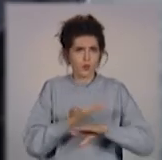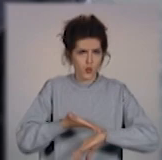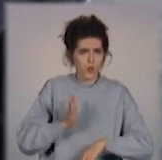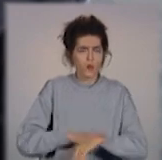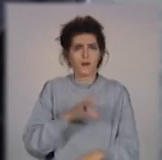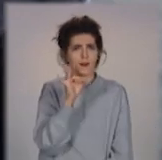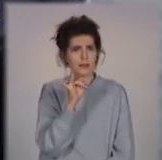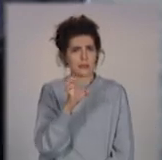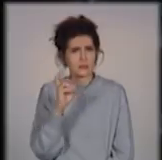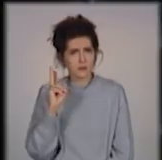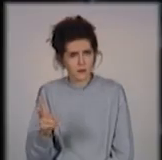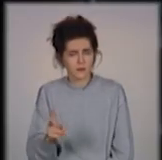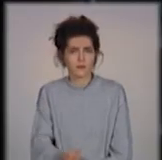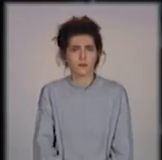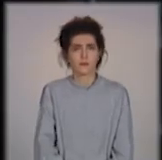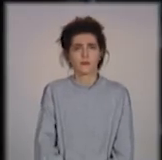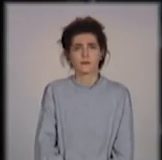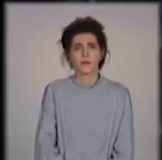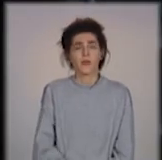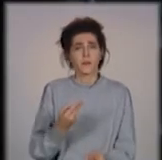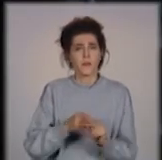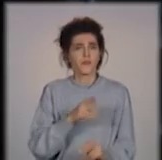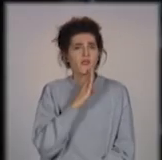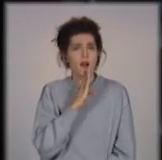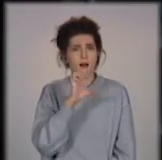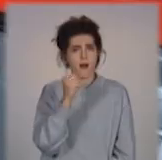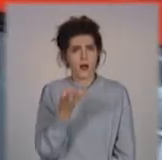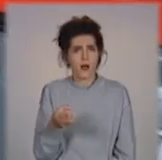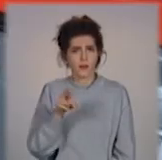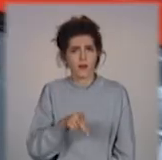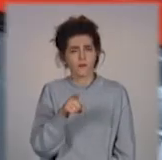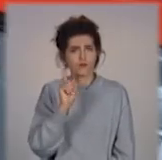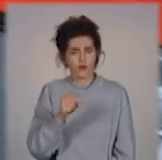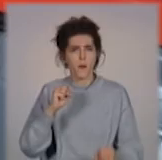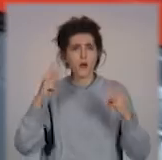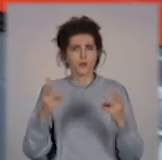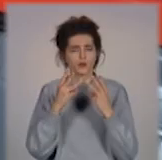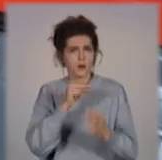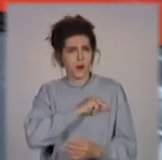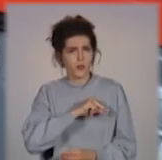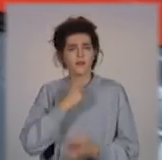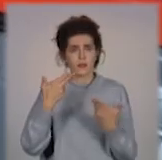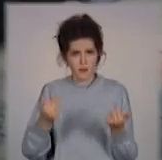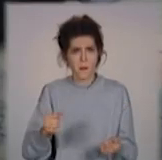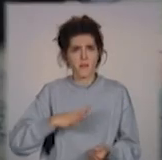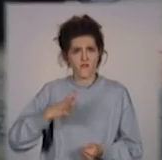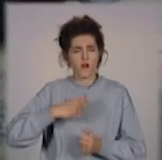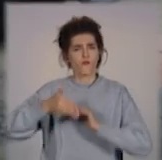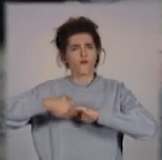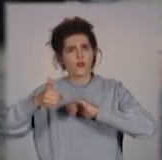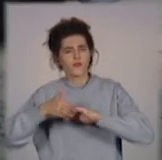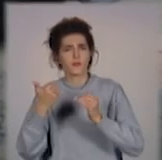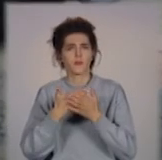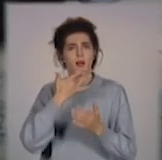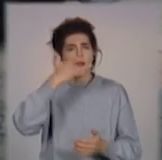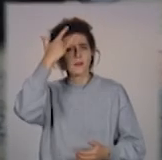присутствує ежедневно. Анна – диспетчерка пожежної частини. Розповідає, викликів буває чимало, особливо влітку, коли спека.